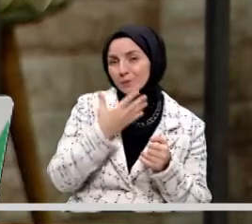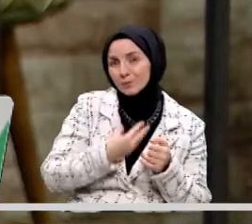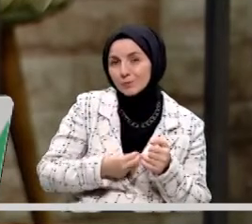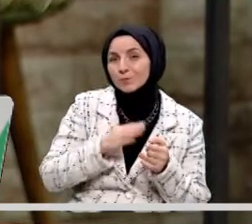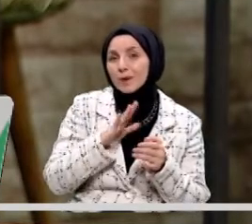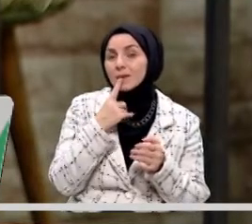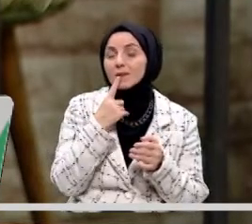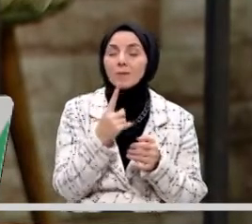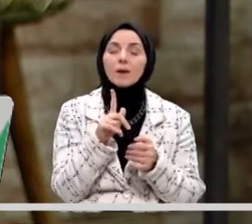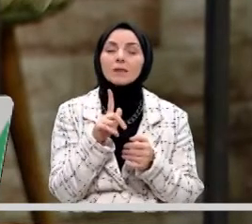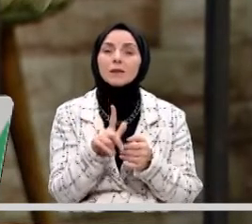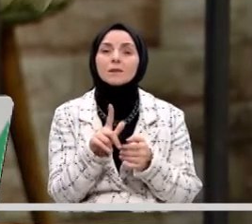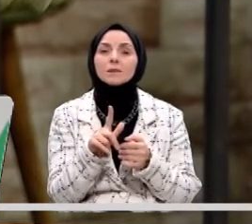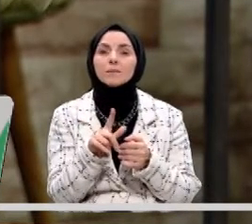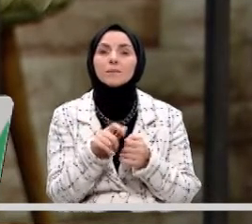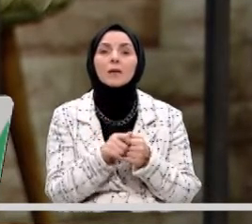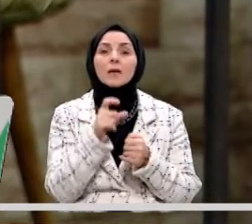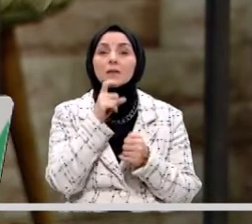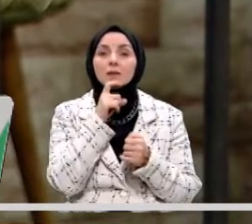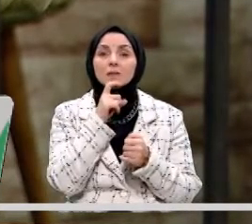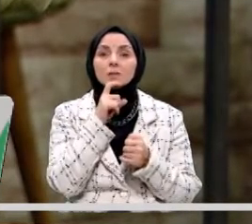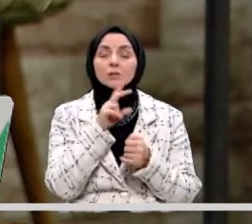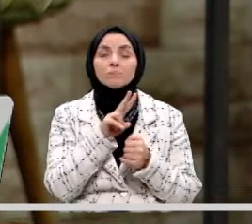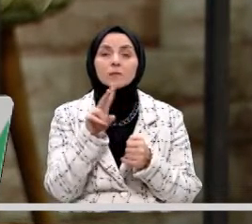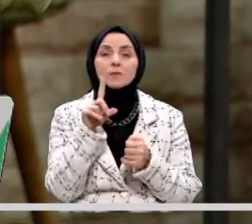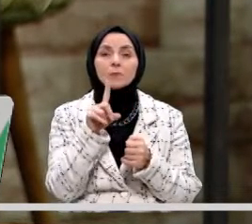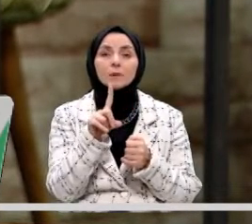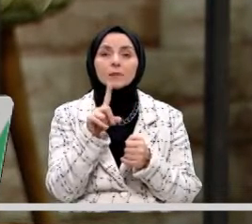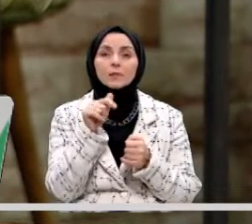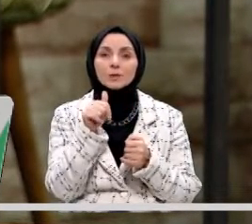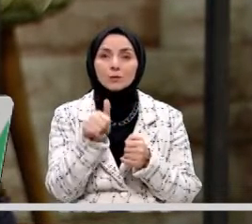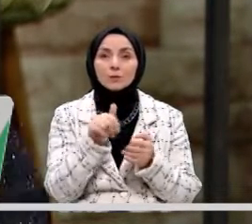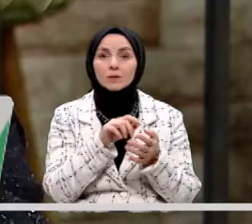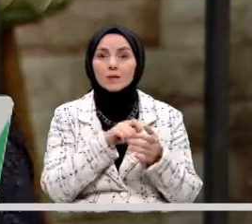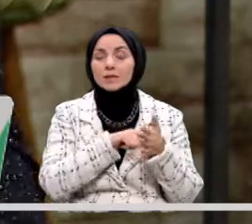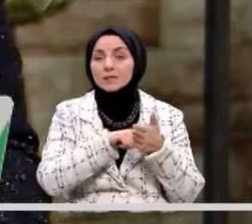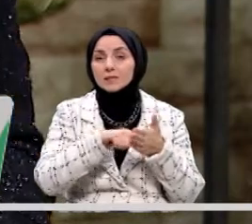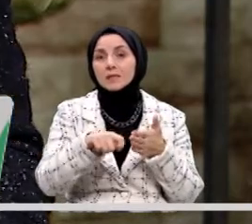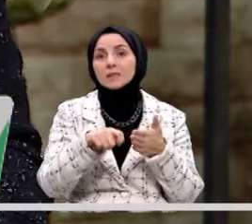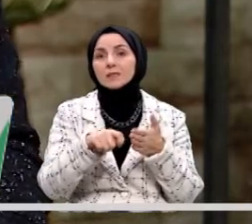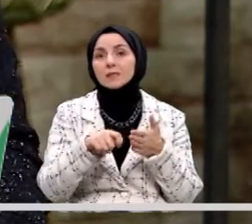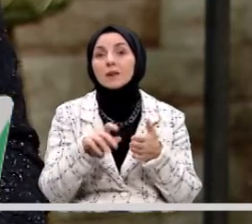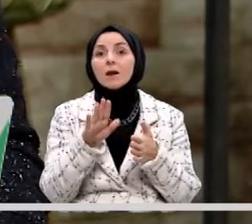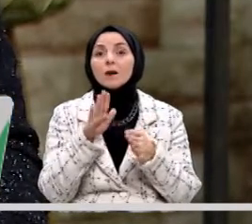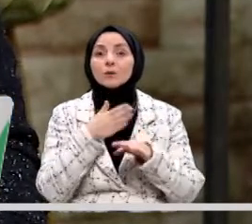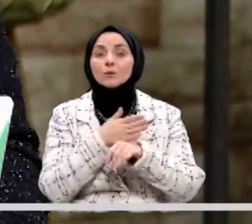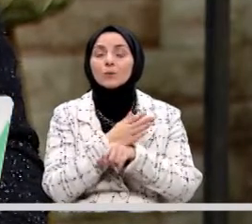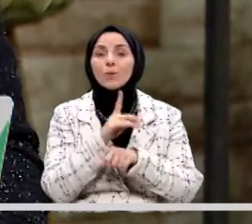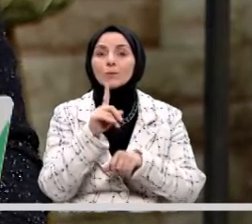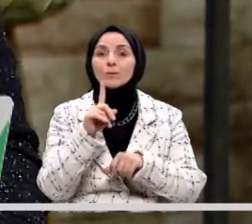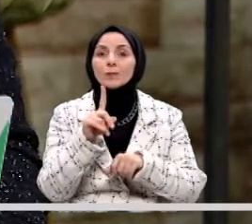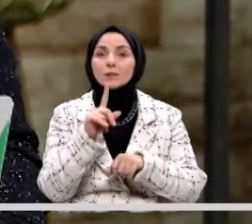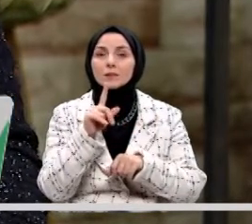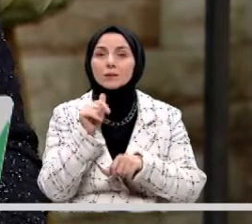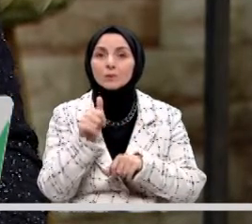doğruyu Eğer iyi öğretmelisin yani doğru da 21 günde öğrenilir yanlış da 21 günde silinir O yüzden